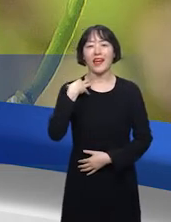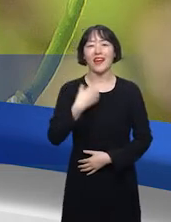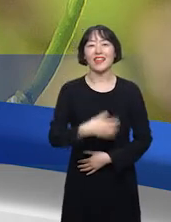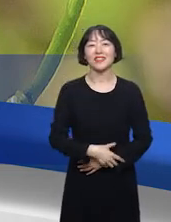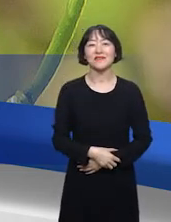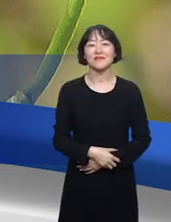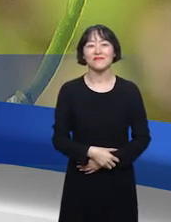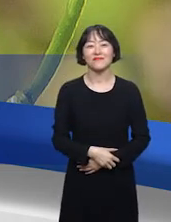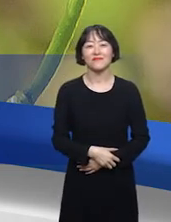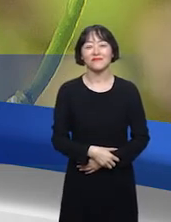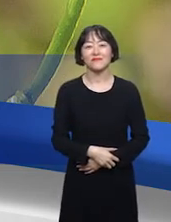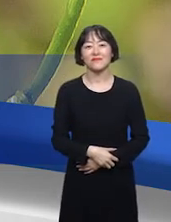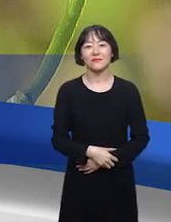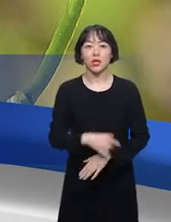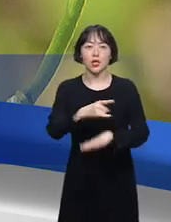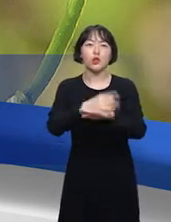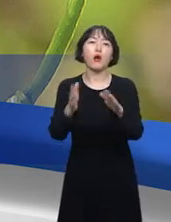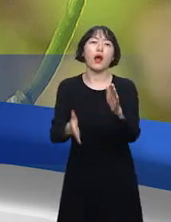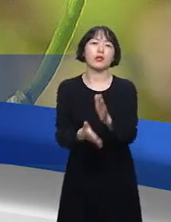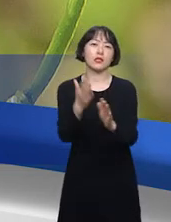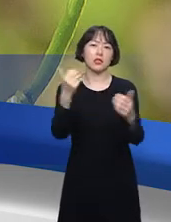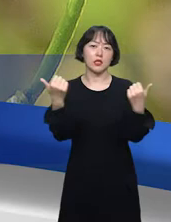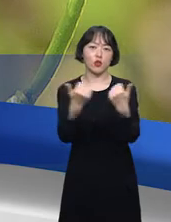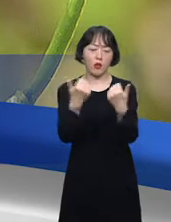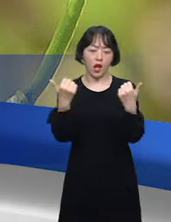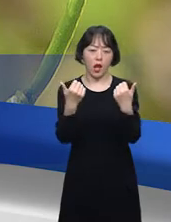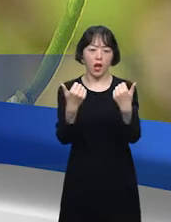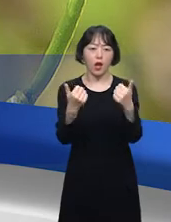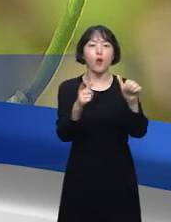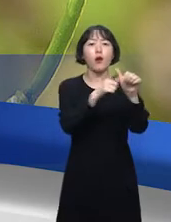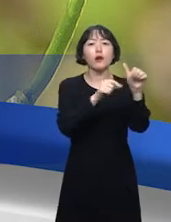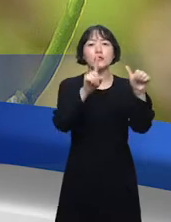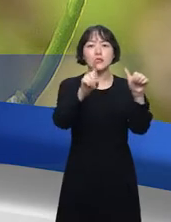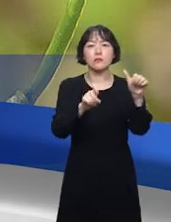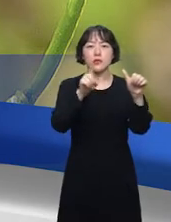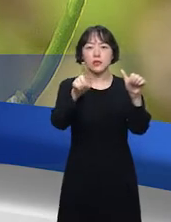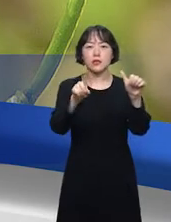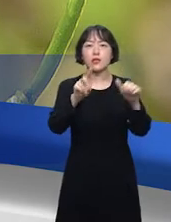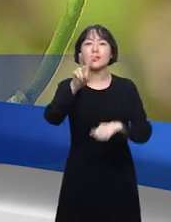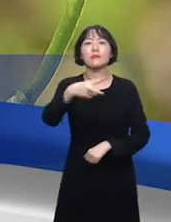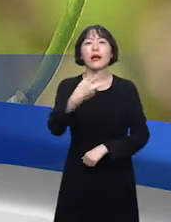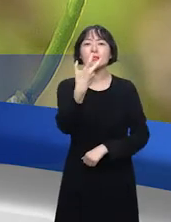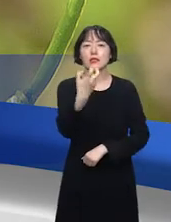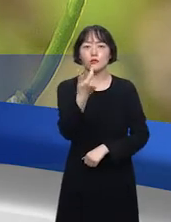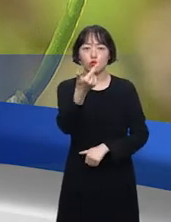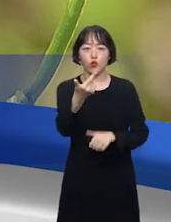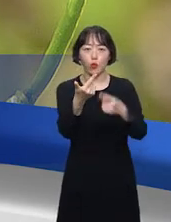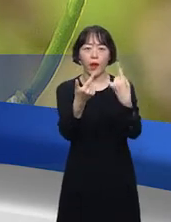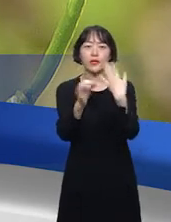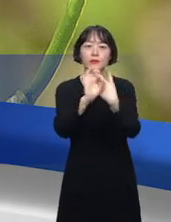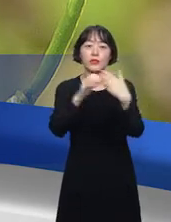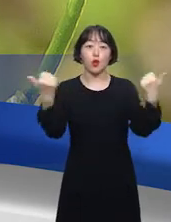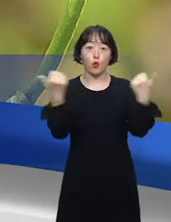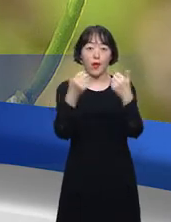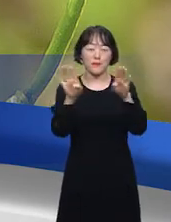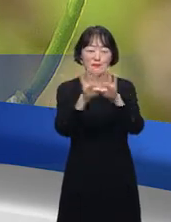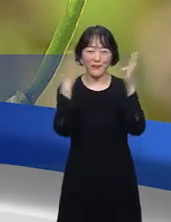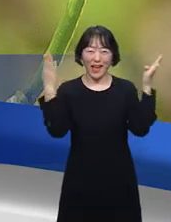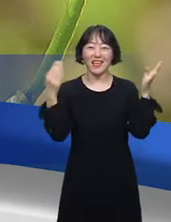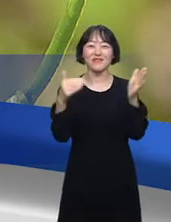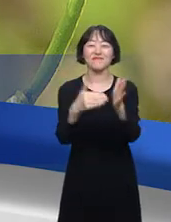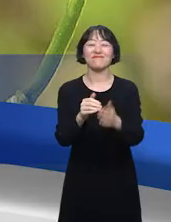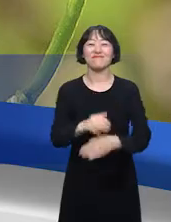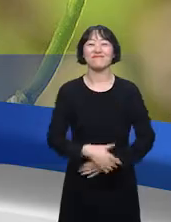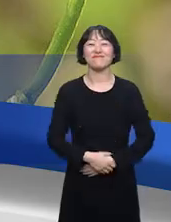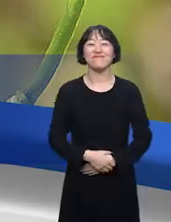의왕시의회는 5월 11일 제276회 임시회를 개최했는데요. 5월 21일까지 11일간의 일정으로